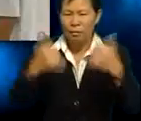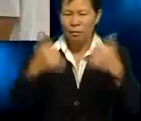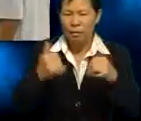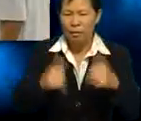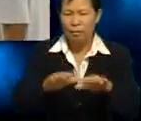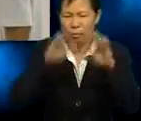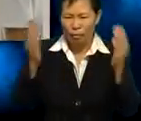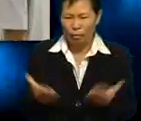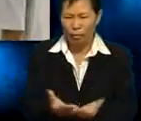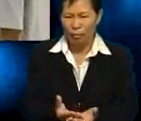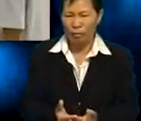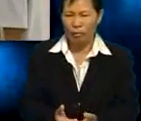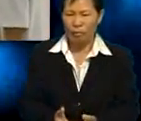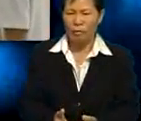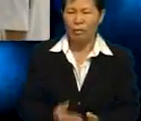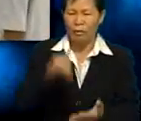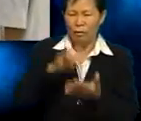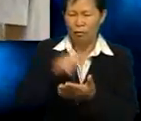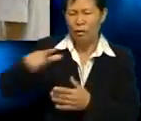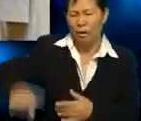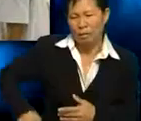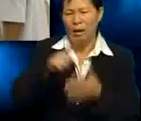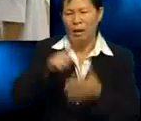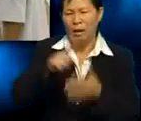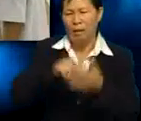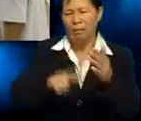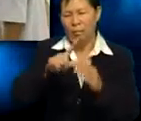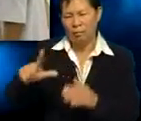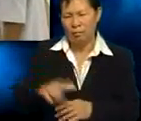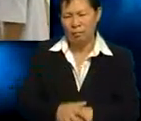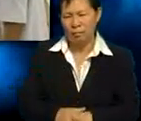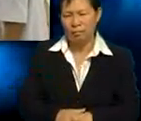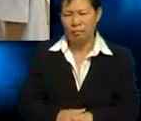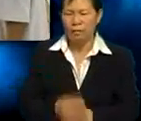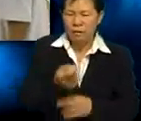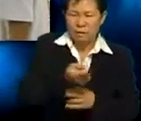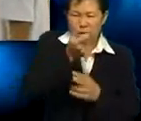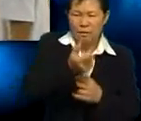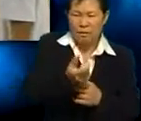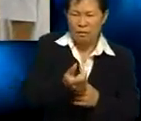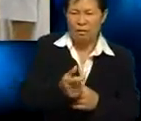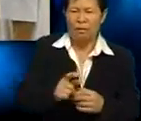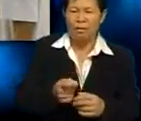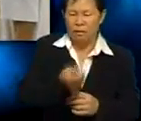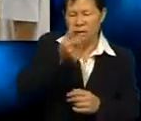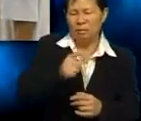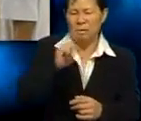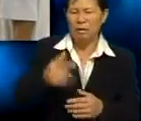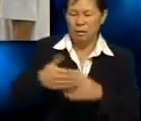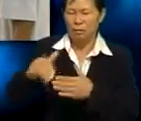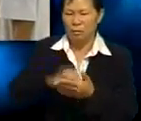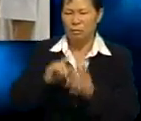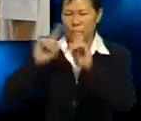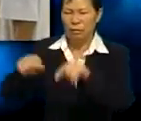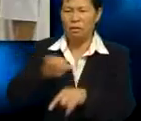ni. Itulah tadi lambat. Apalah awak ni, James. Sekejap je. Lepas tu pergilah. Saya pun tak